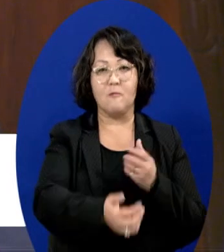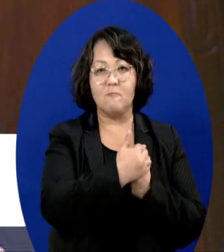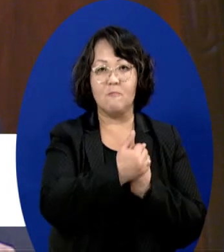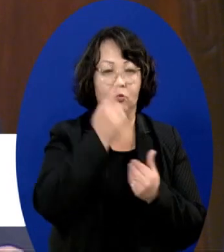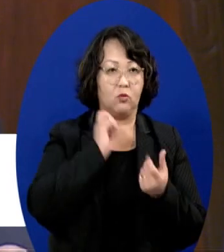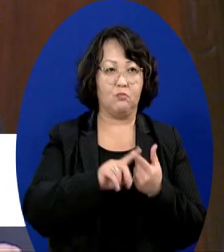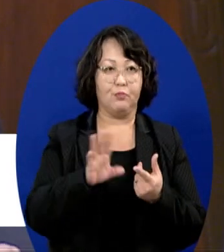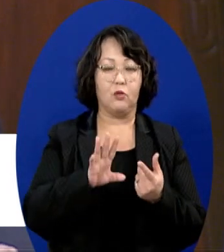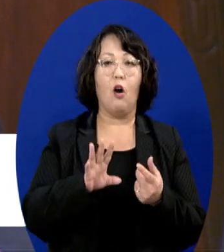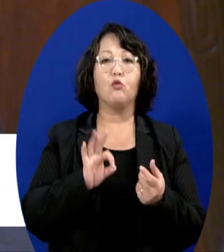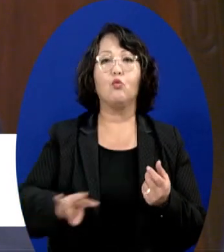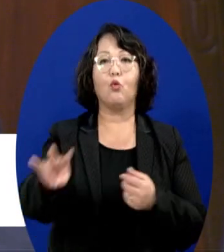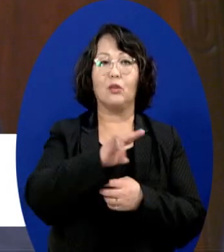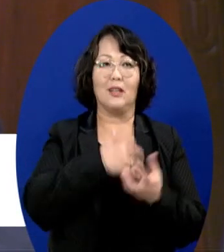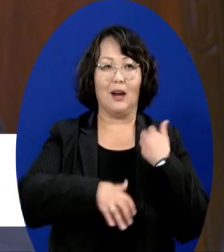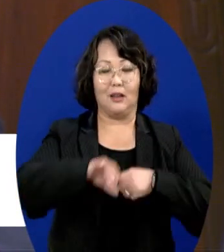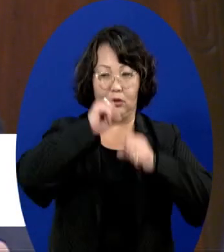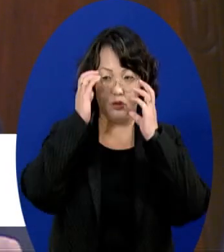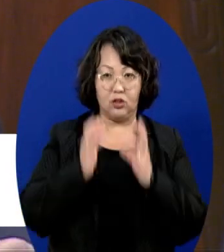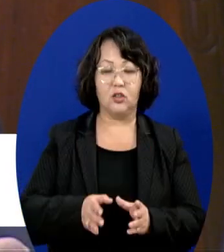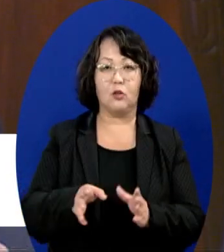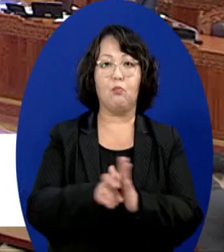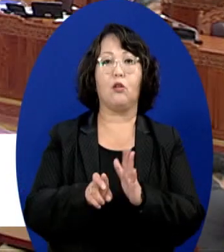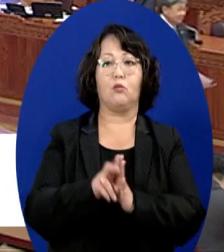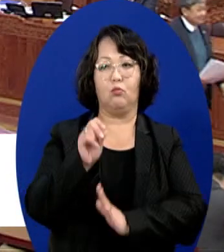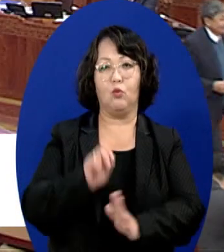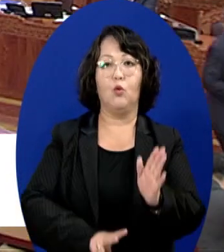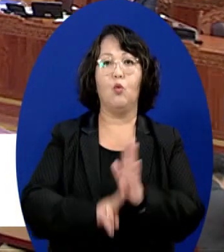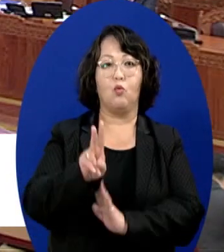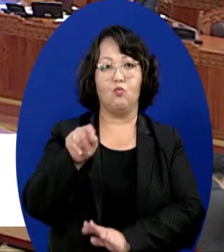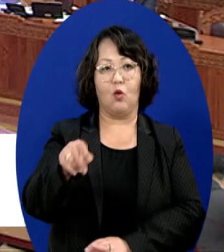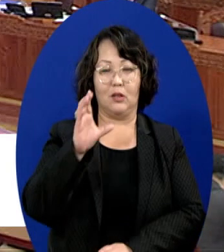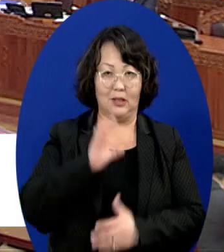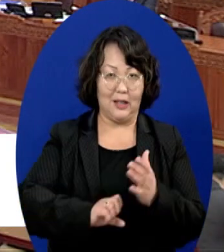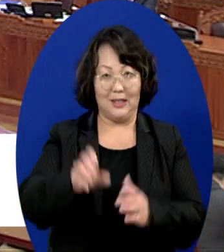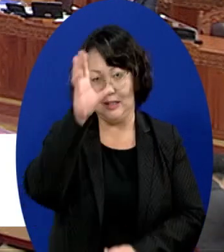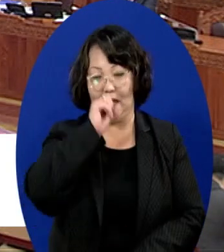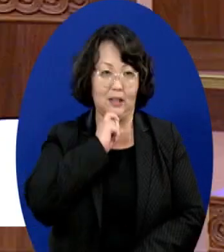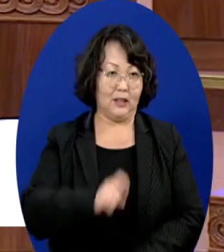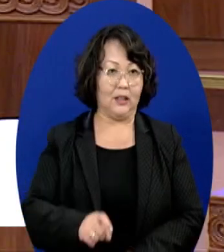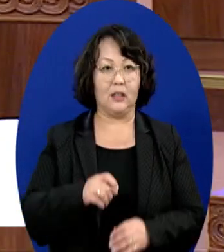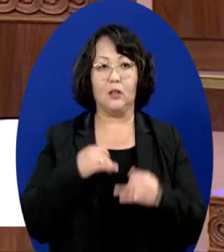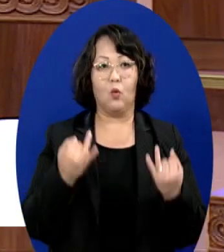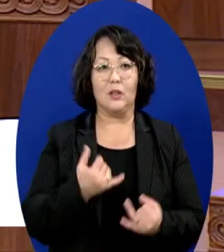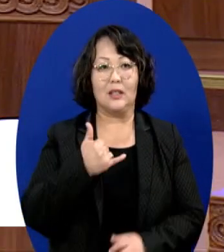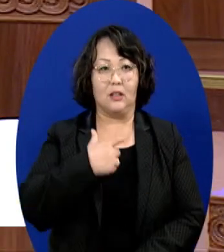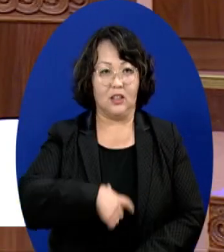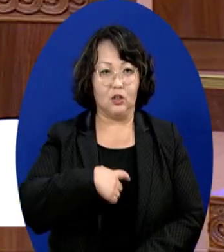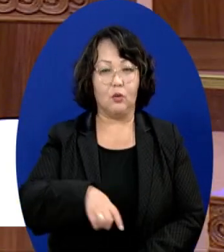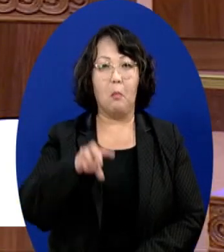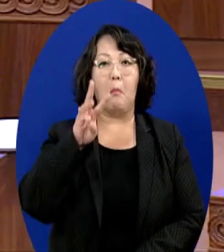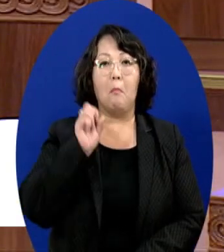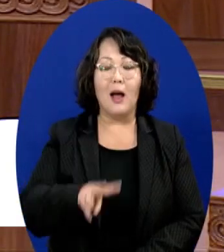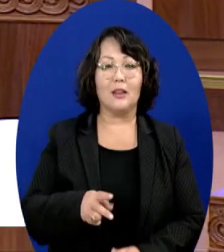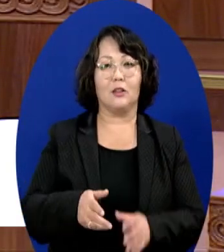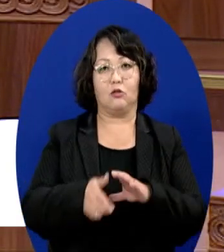нутгийн тулгамцсан асуудлуудаа шийдэх боломжийг олгоно гэсэн тайлбарыг сангийн сайд өгч байна. Улсын хурлын зарим гишүүний хувьд малын тоо